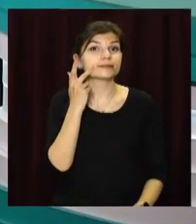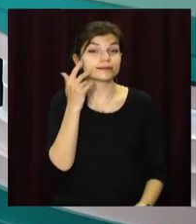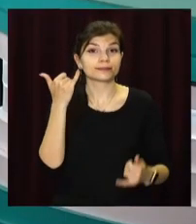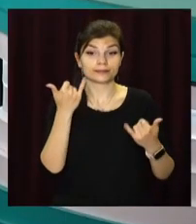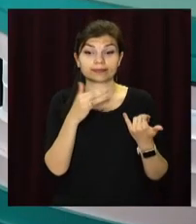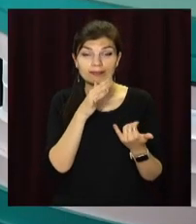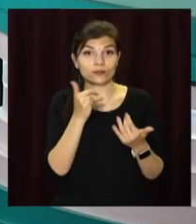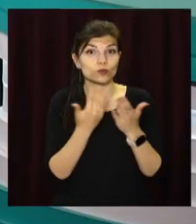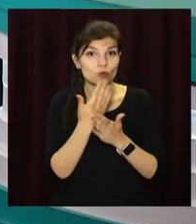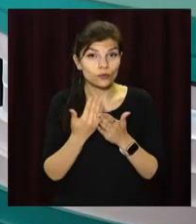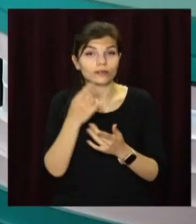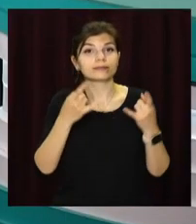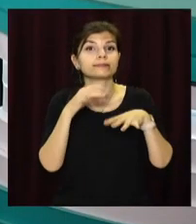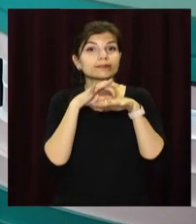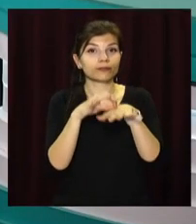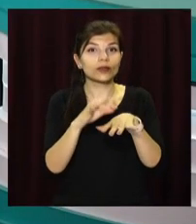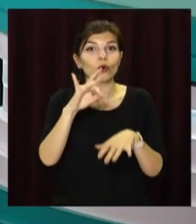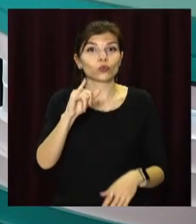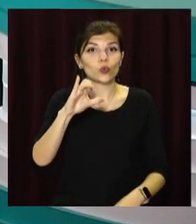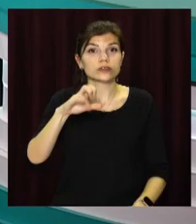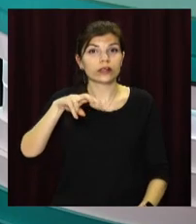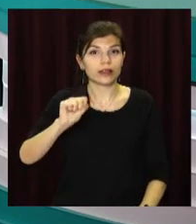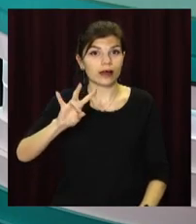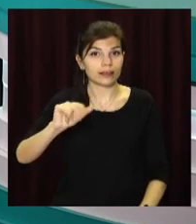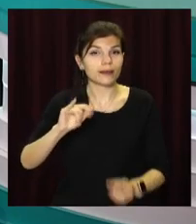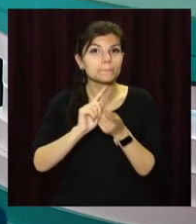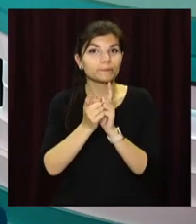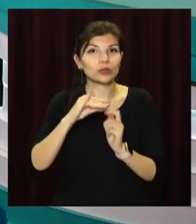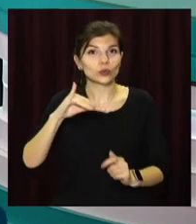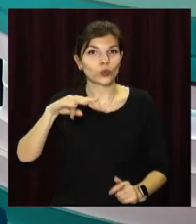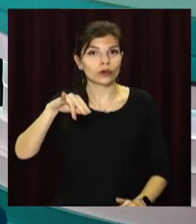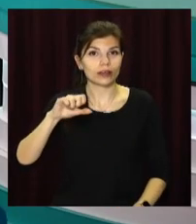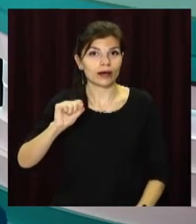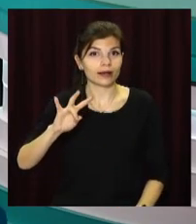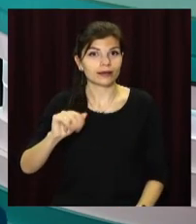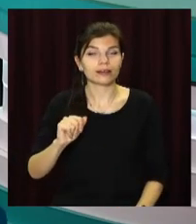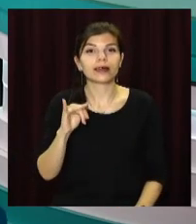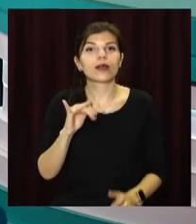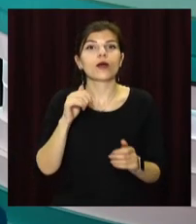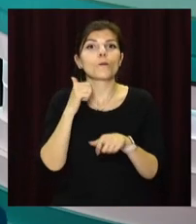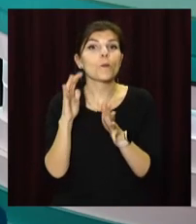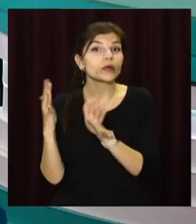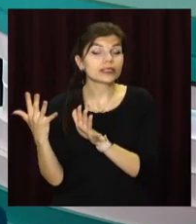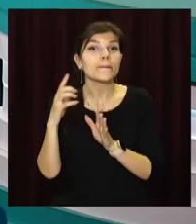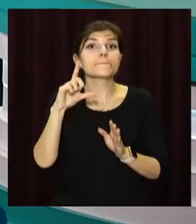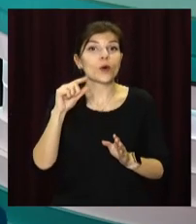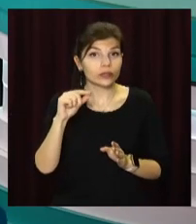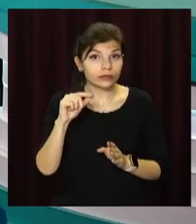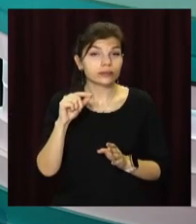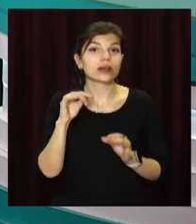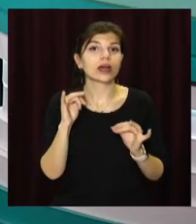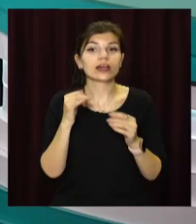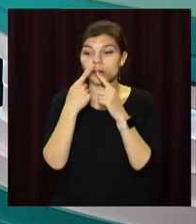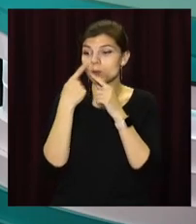Вітаю, відкритий продовжує свою роботу. Як завжди у цій порі новини, у студії для вас працюють Руслана Козиряцька та сурдоперекладачка